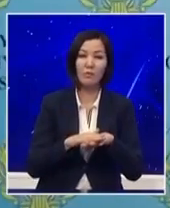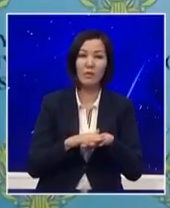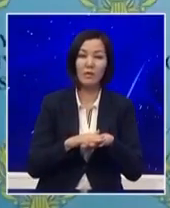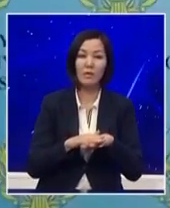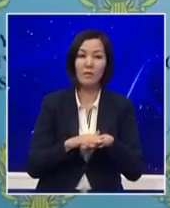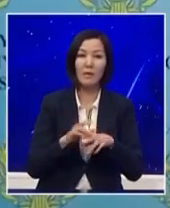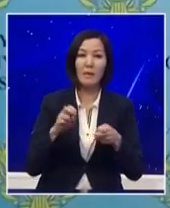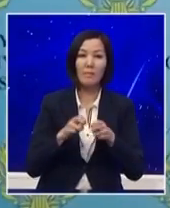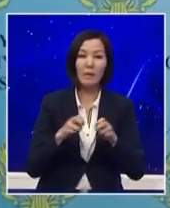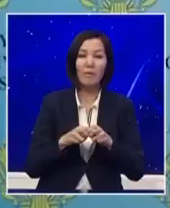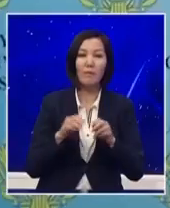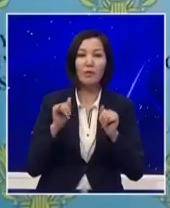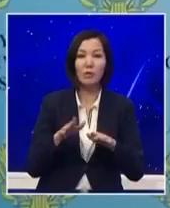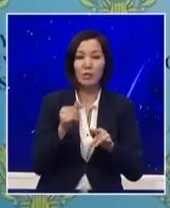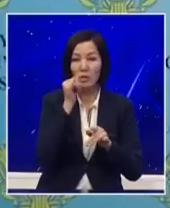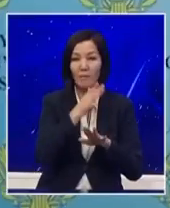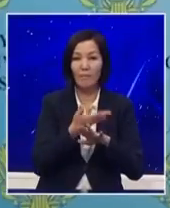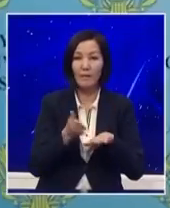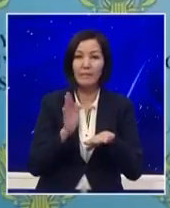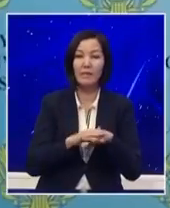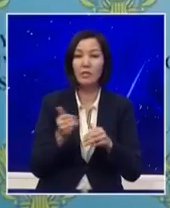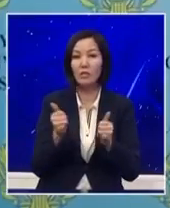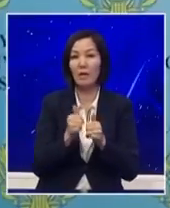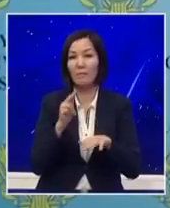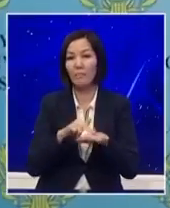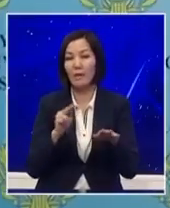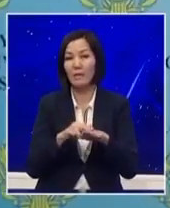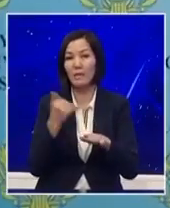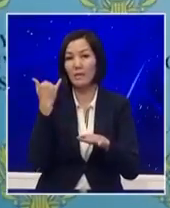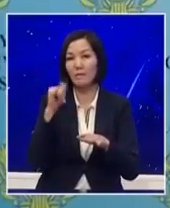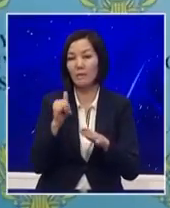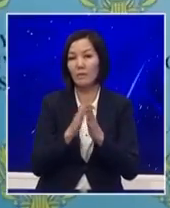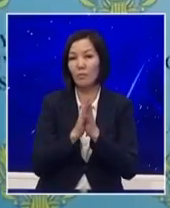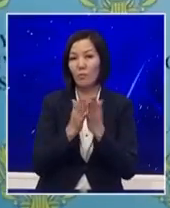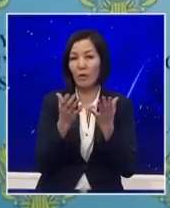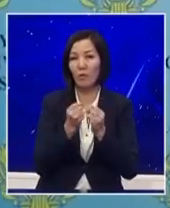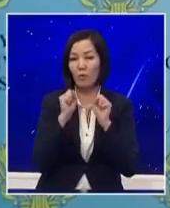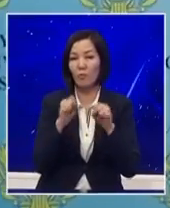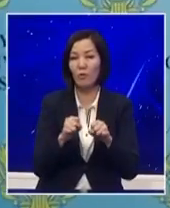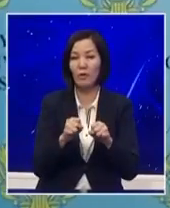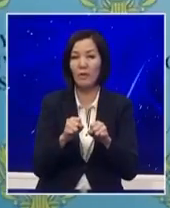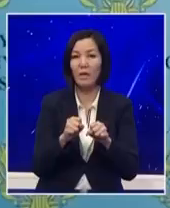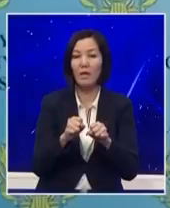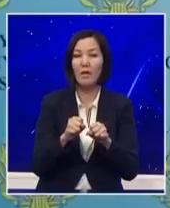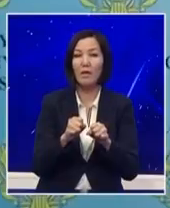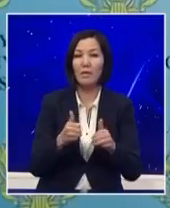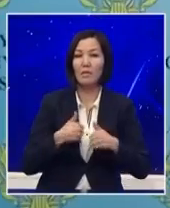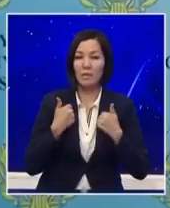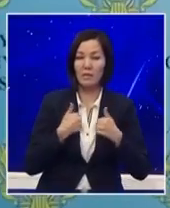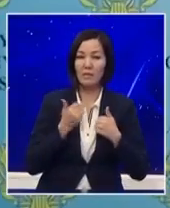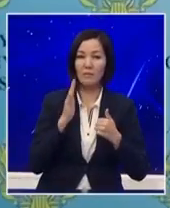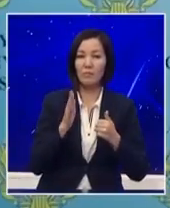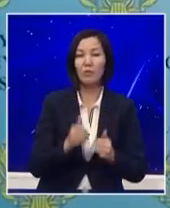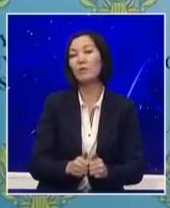сол мәселені шешуге мүмкіндігіңіз болмаса, жақын маңдағы полицейлердің көмегіне жүгіне аласыз. Олар қолдан келгенше көмек